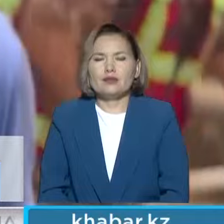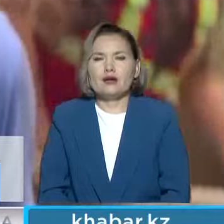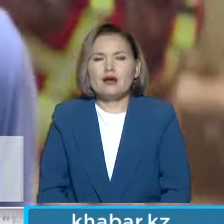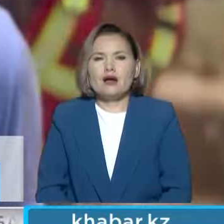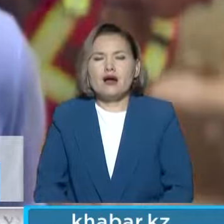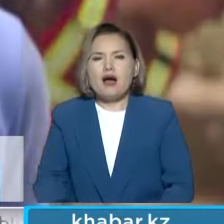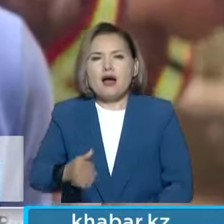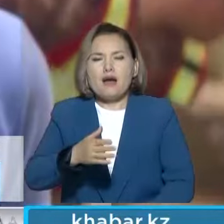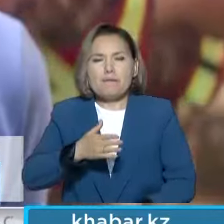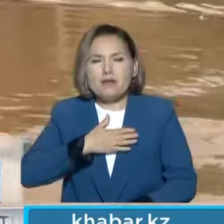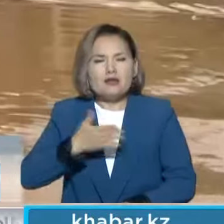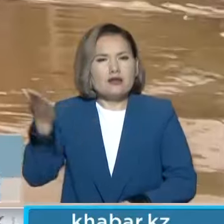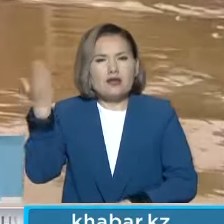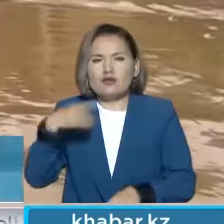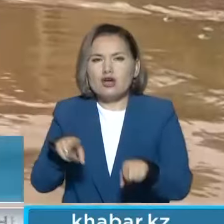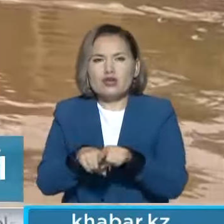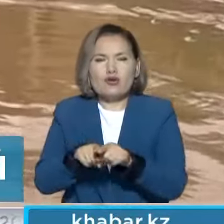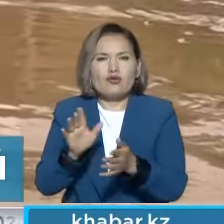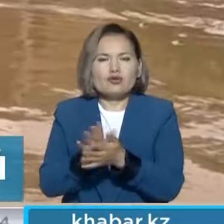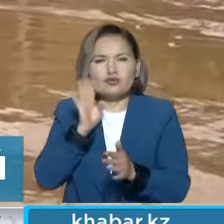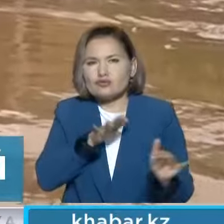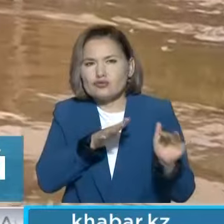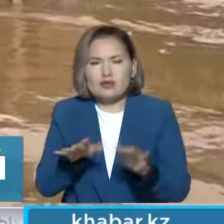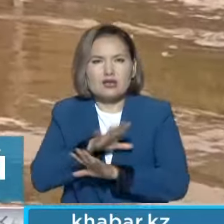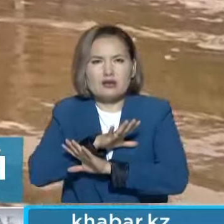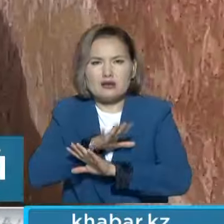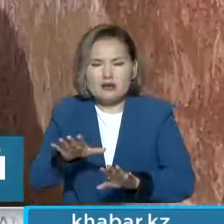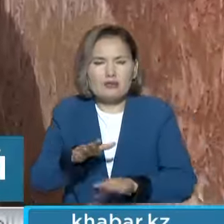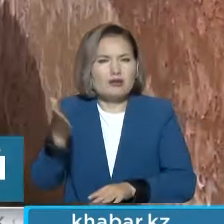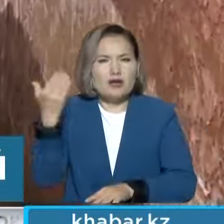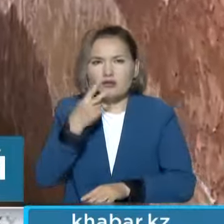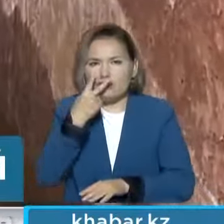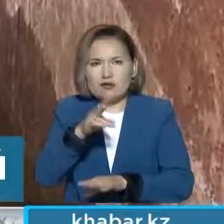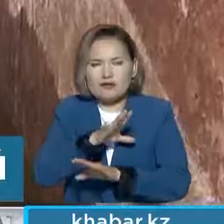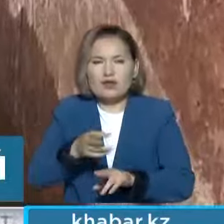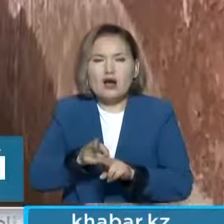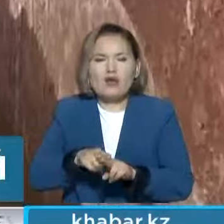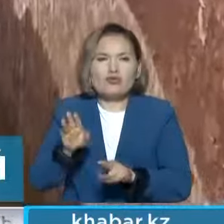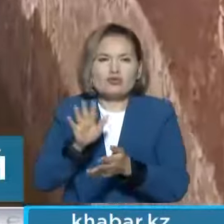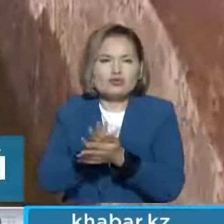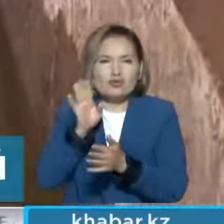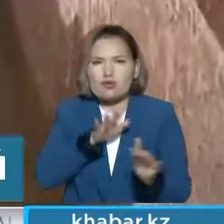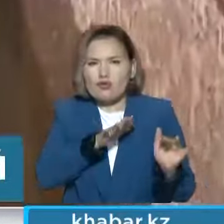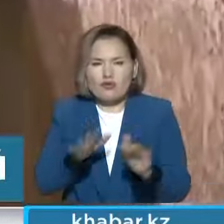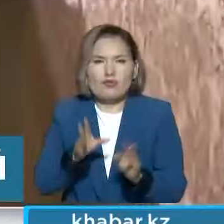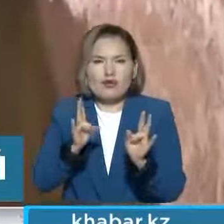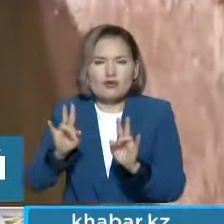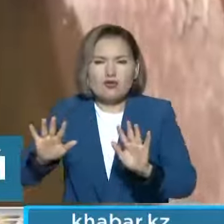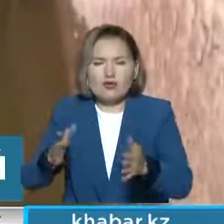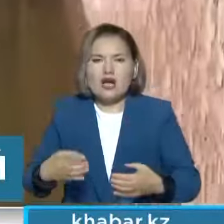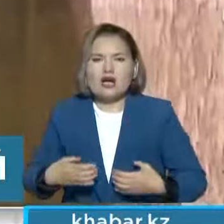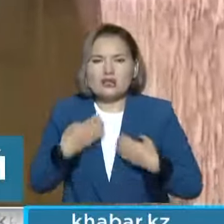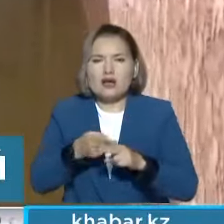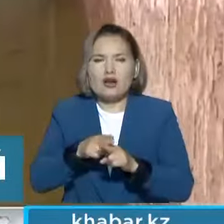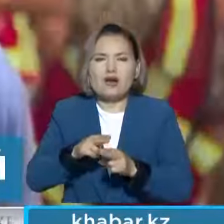Ес білгелі мұндай селді көрген емеспін, жиі болмайтын, әдетте өзге жақтан өтетін. Біз оны тіпті аңғармайтынбыз, ал бұл жолы су мен